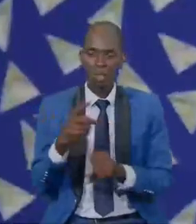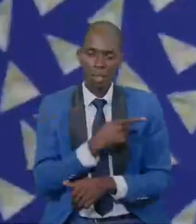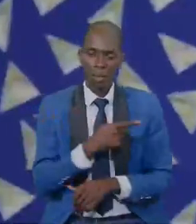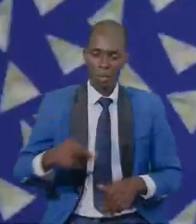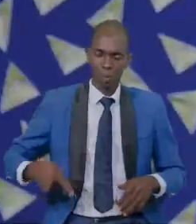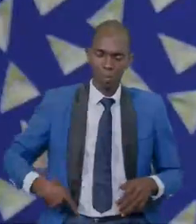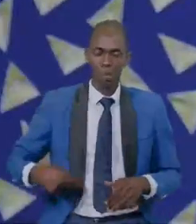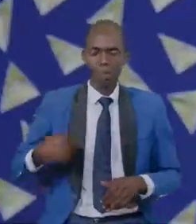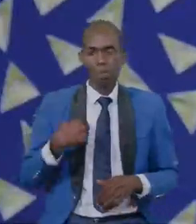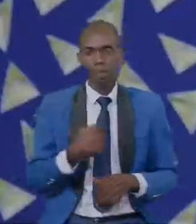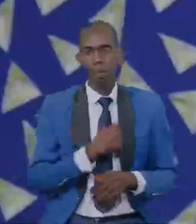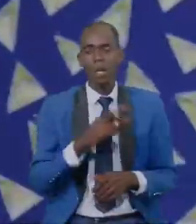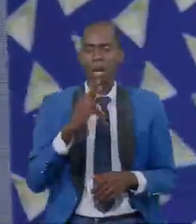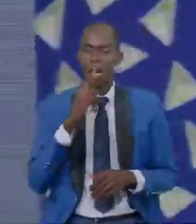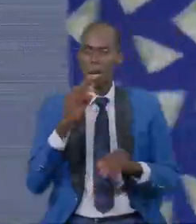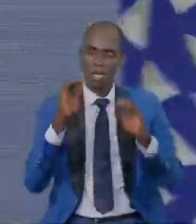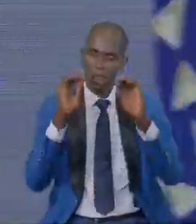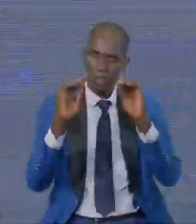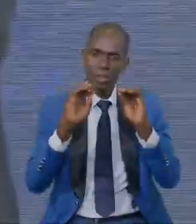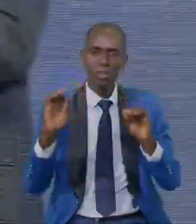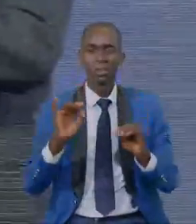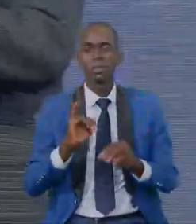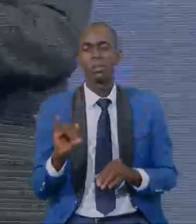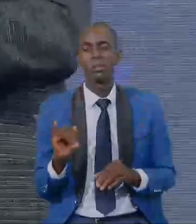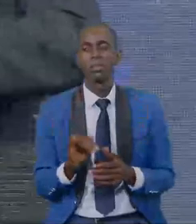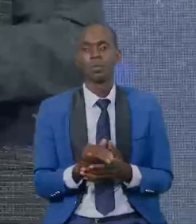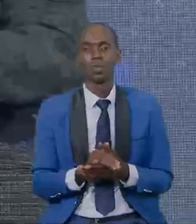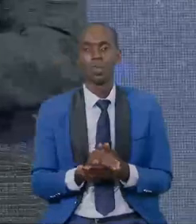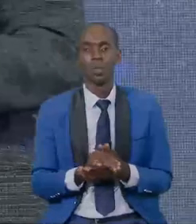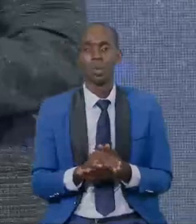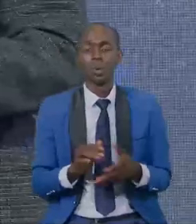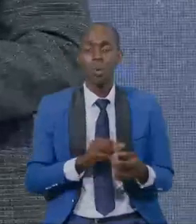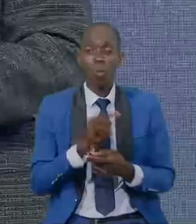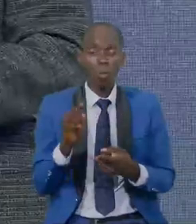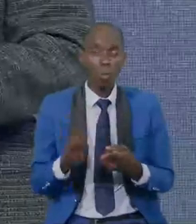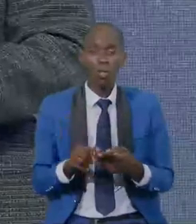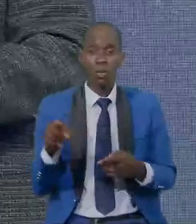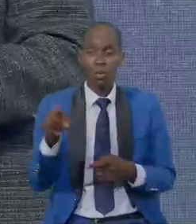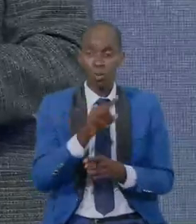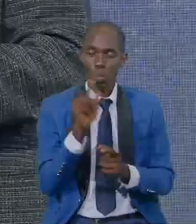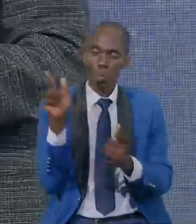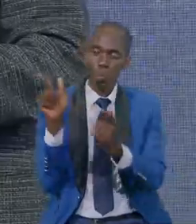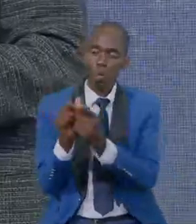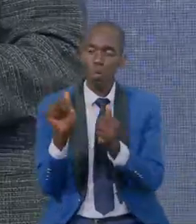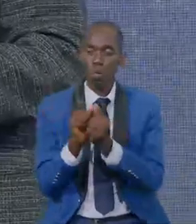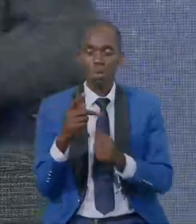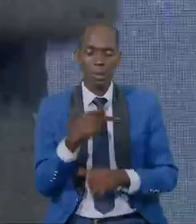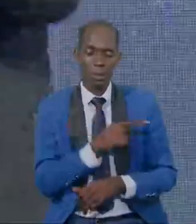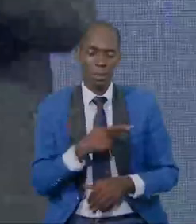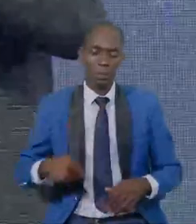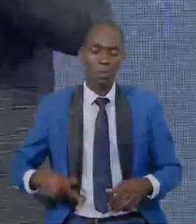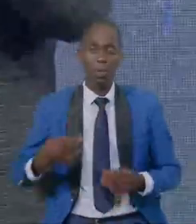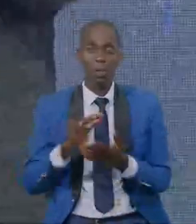Tu n'es pas allé au prince dont nous parlons maintenant. Quand tu viens au prince de la paix,